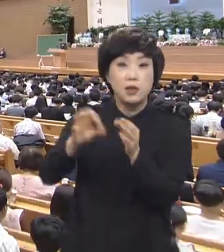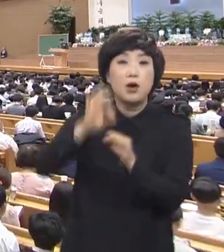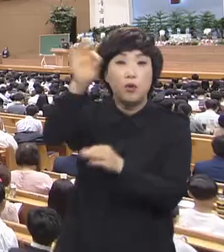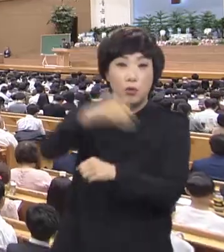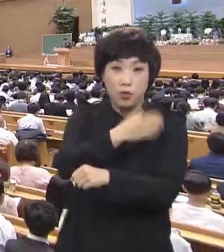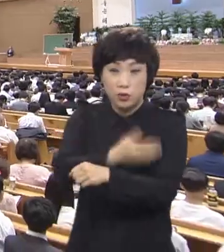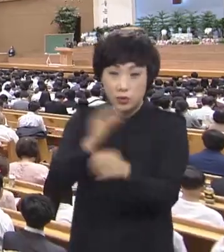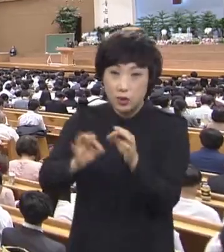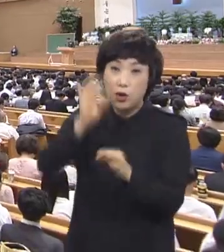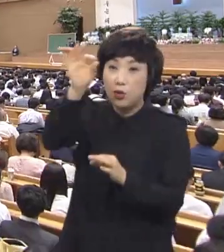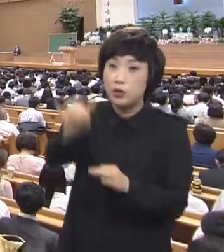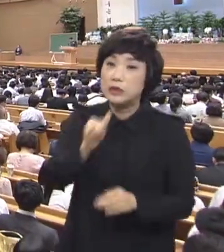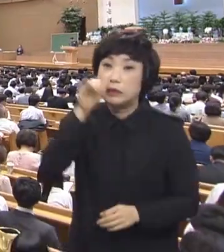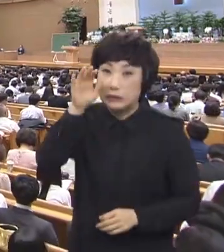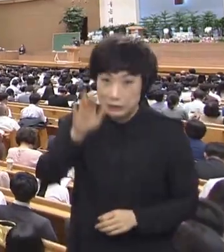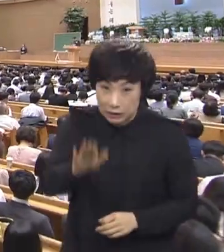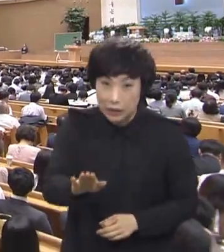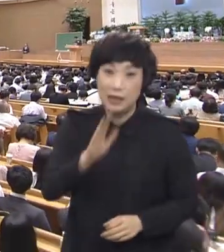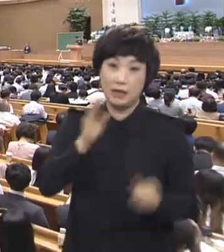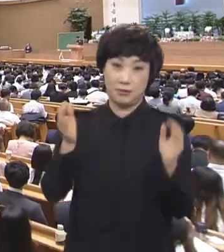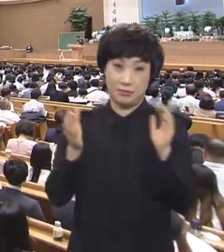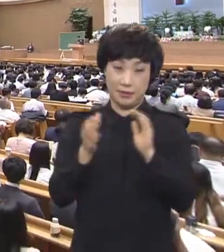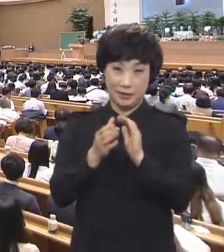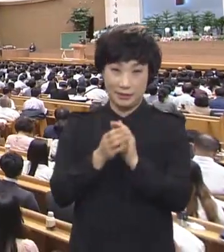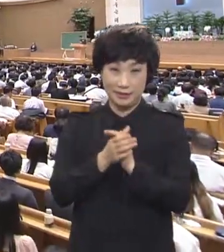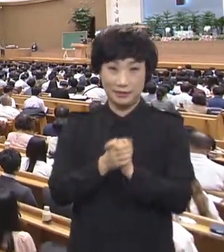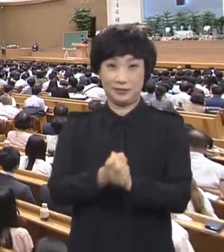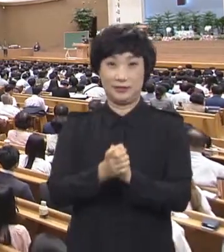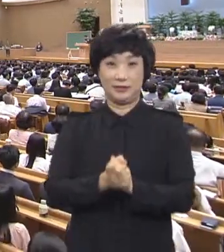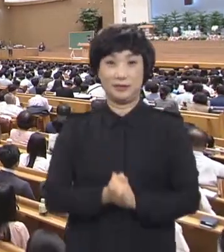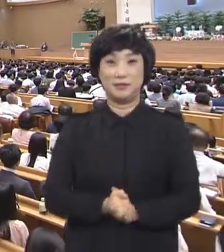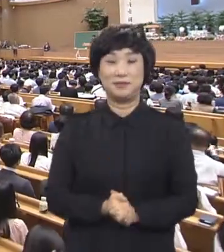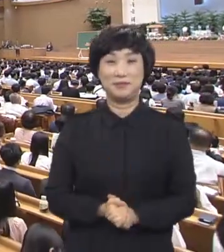세세에 무궁토록 있느니라 아멘